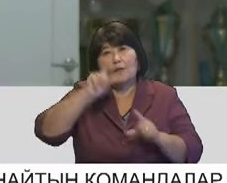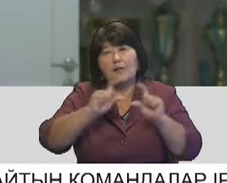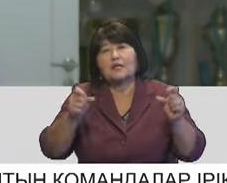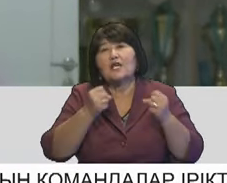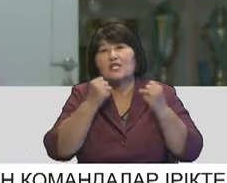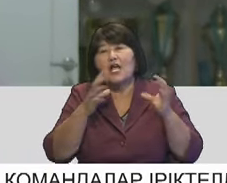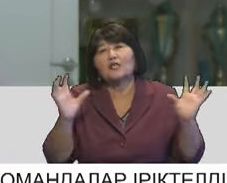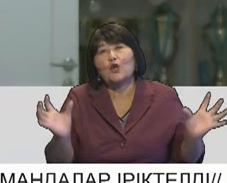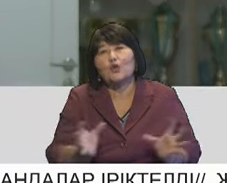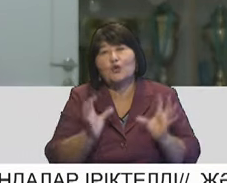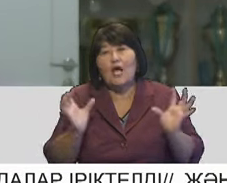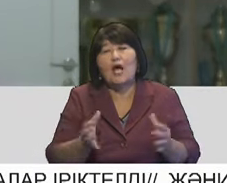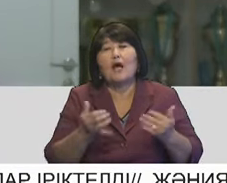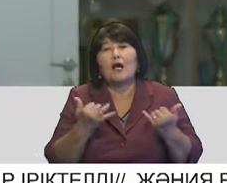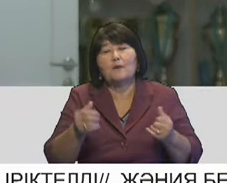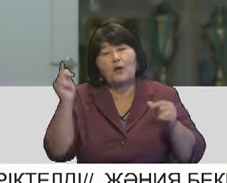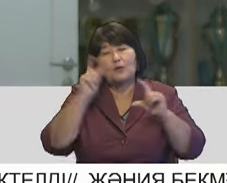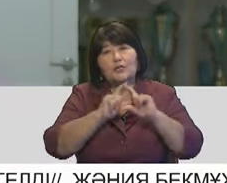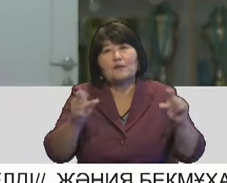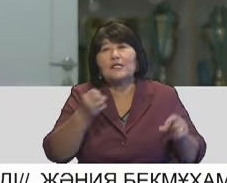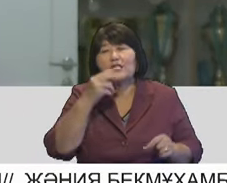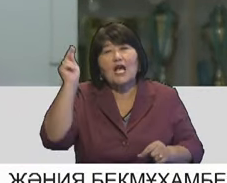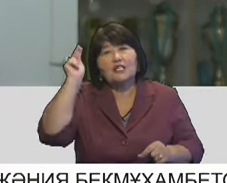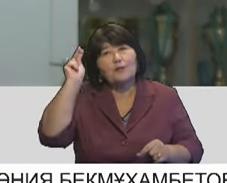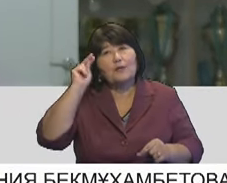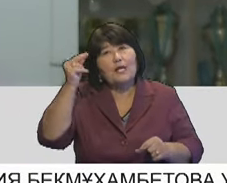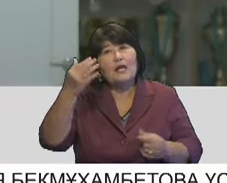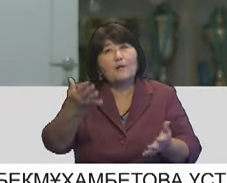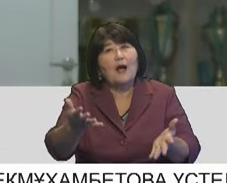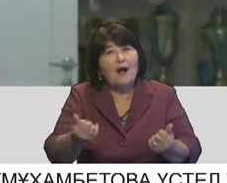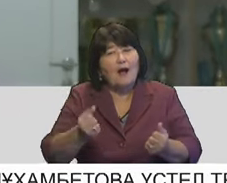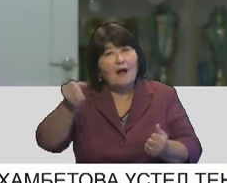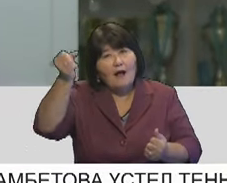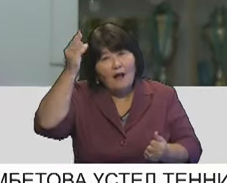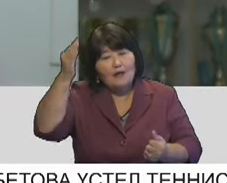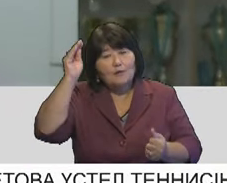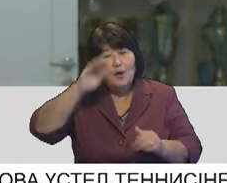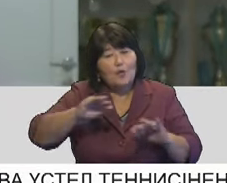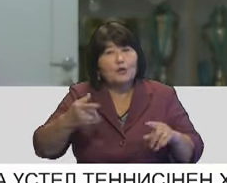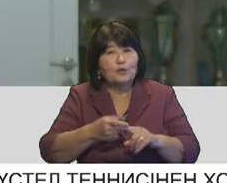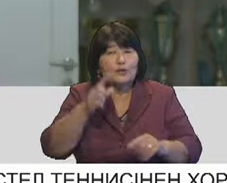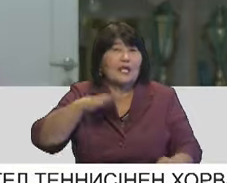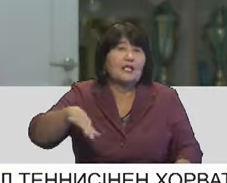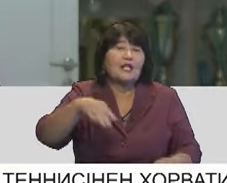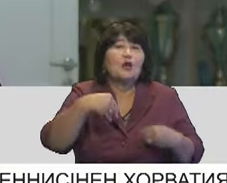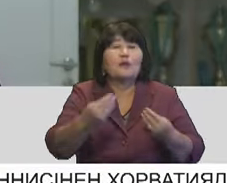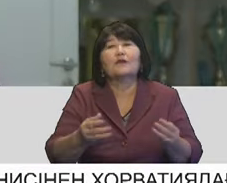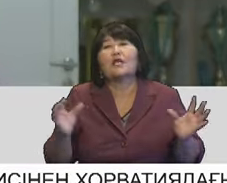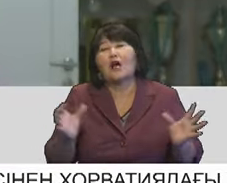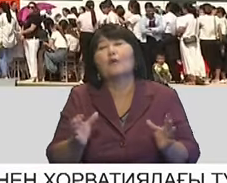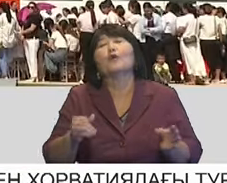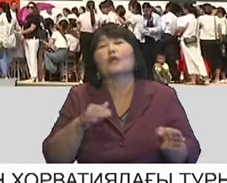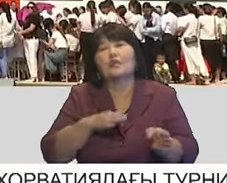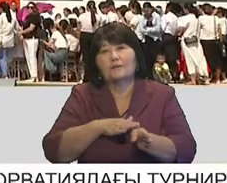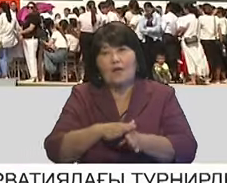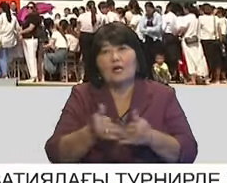ұстап, осының мектептен жақсы білім алып, оқушылар елдің осы беріп отқан қамқорлығын ақтайды деген